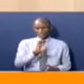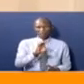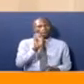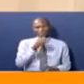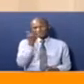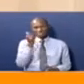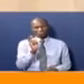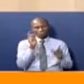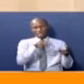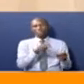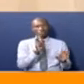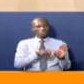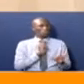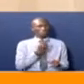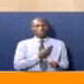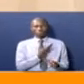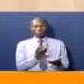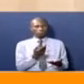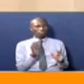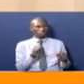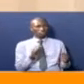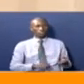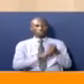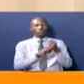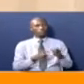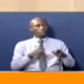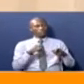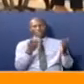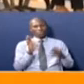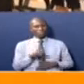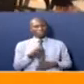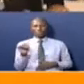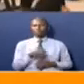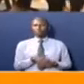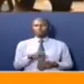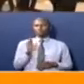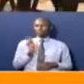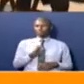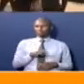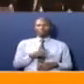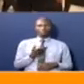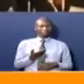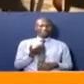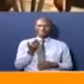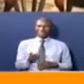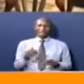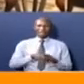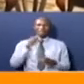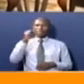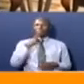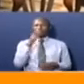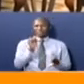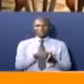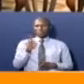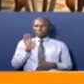kanaona momo meyumilie na kunengane support yo kwa aka. Aka ala anini kisiasa ni maasya kana mwana mundu